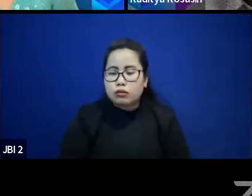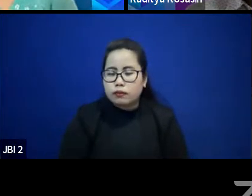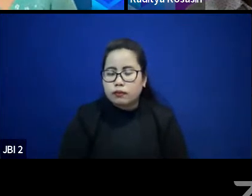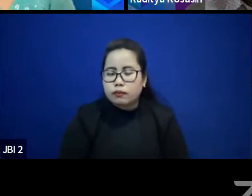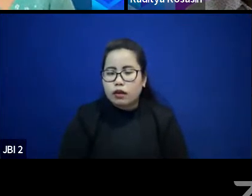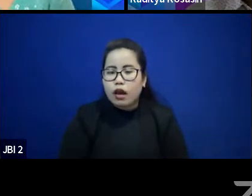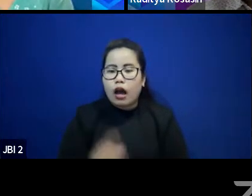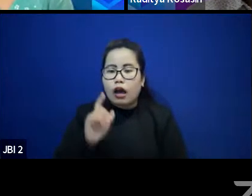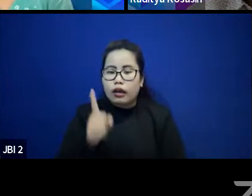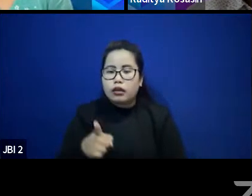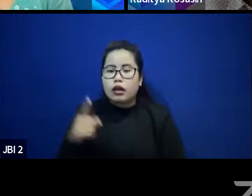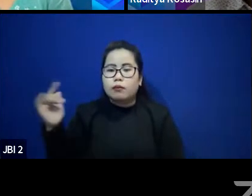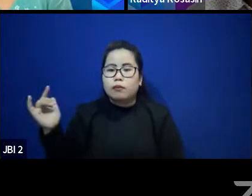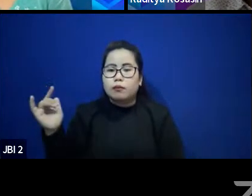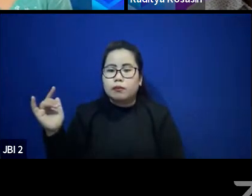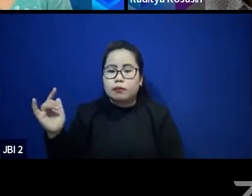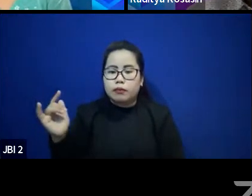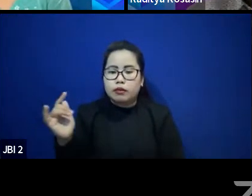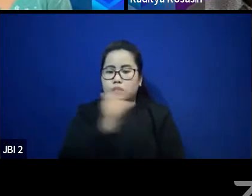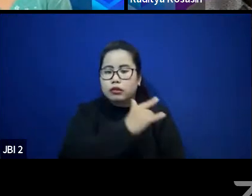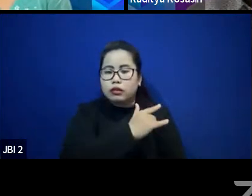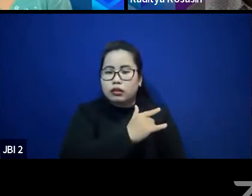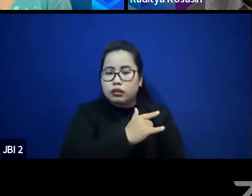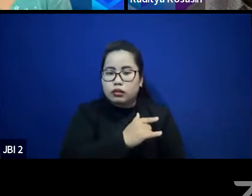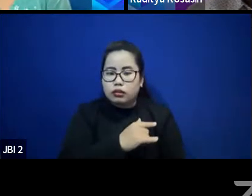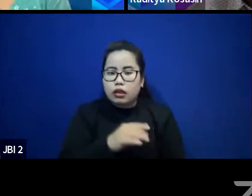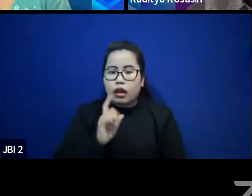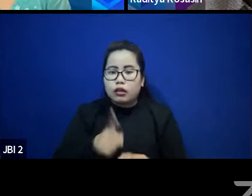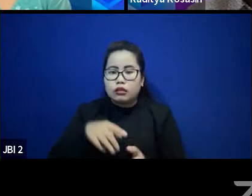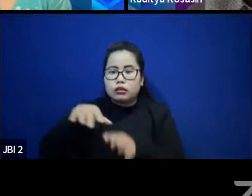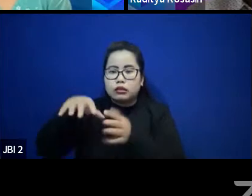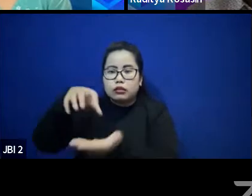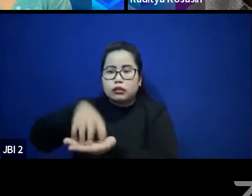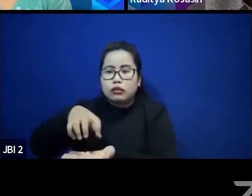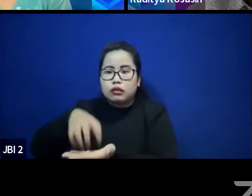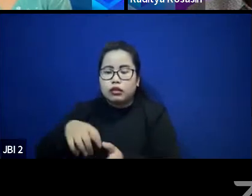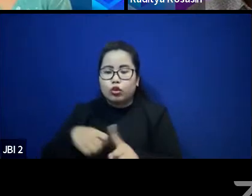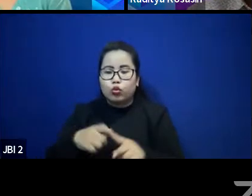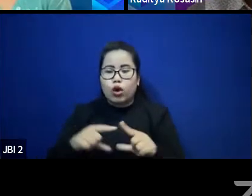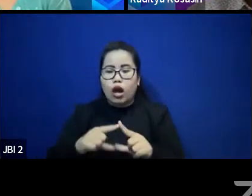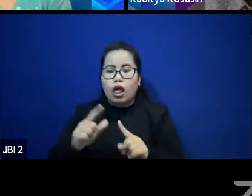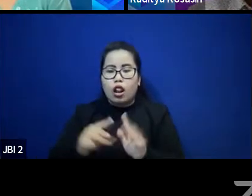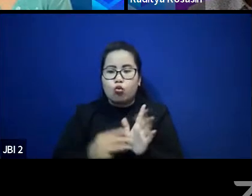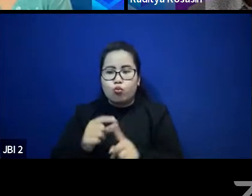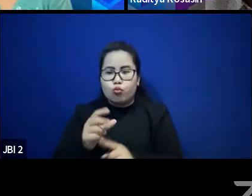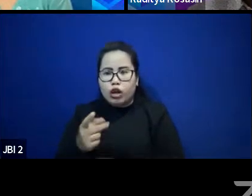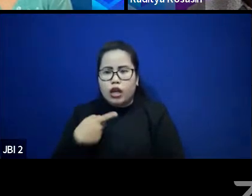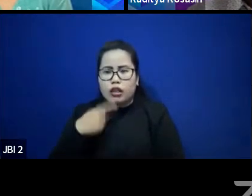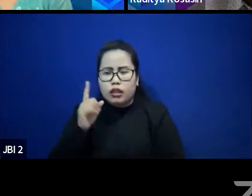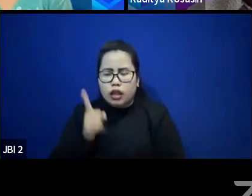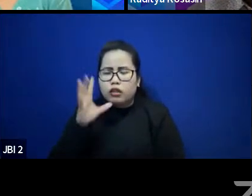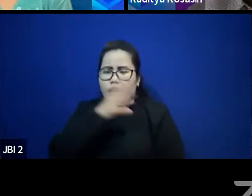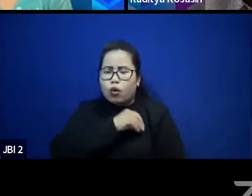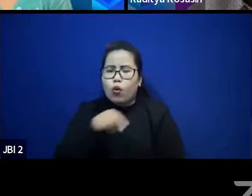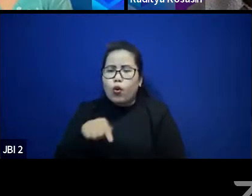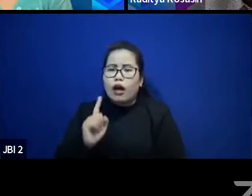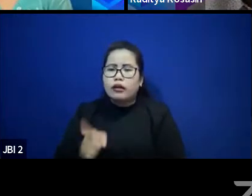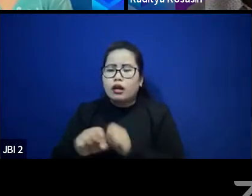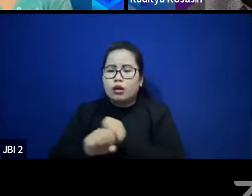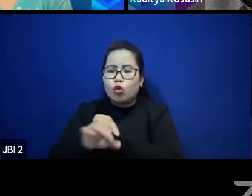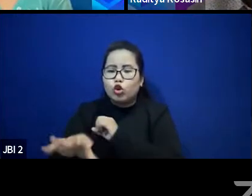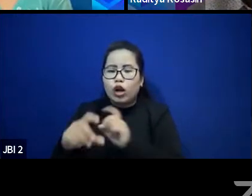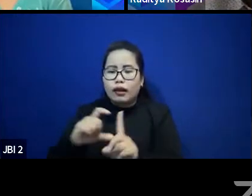berujung tulis Ibnu Malik dipakai lumpur Sebenarnya ada kebocoran nyatanya Belum menghubungi